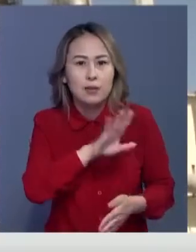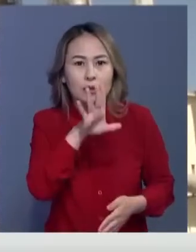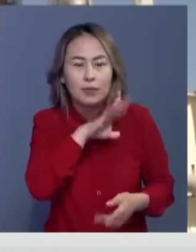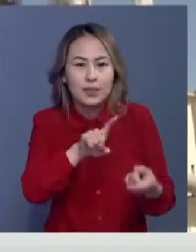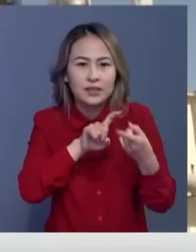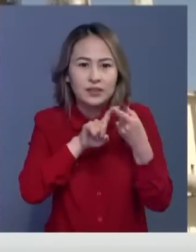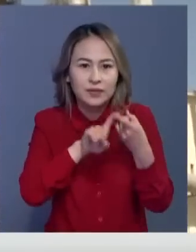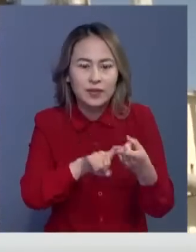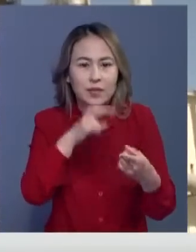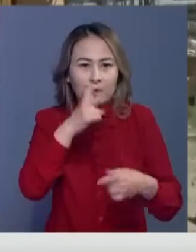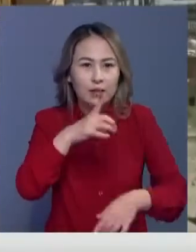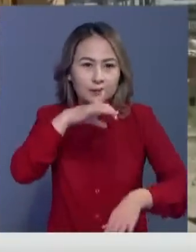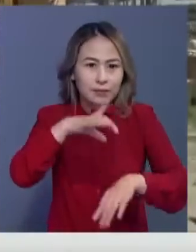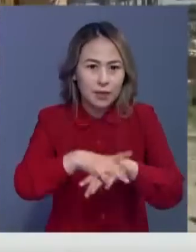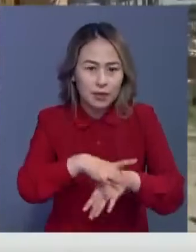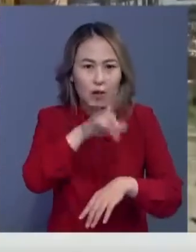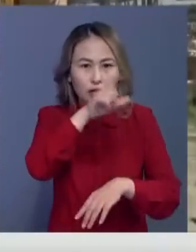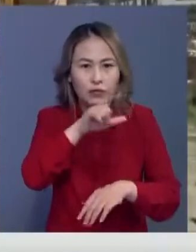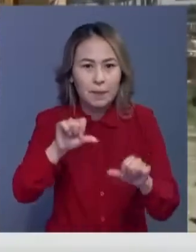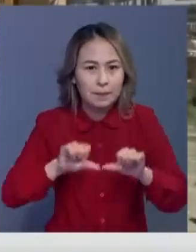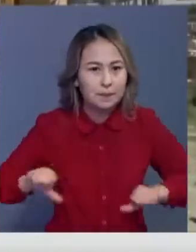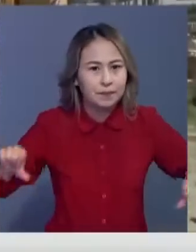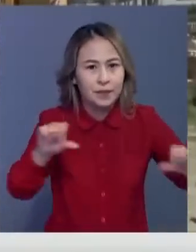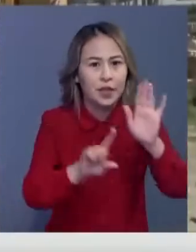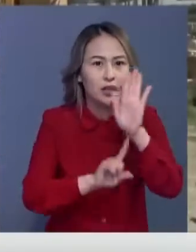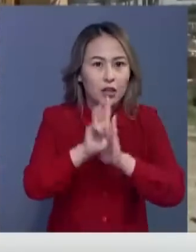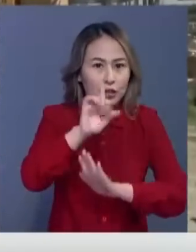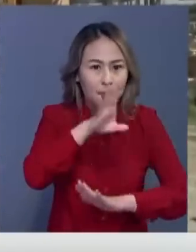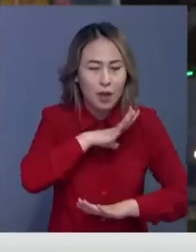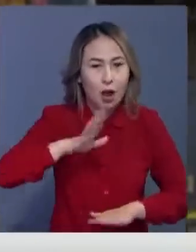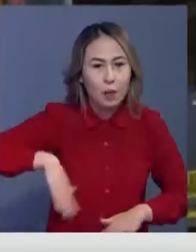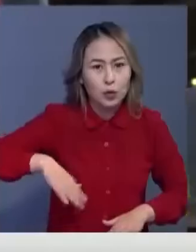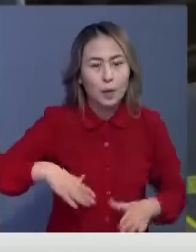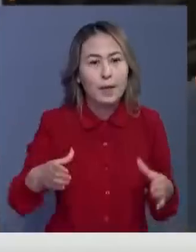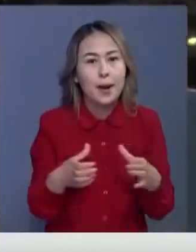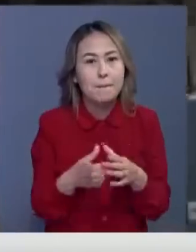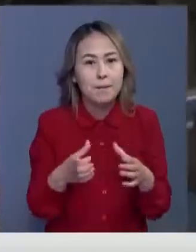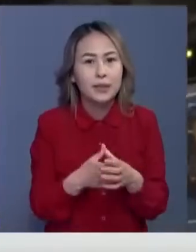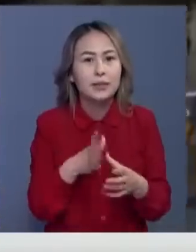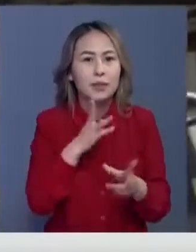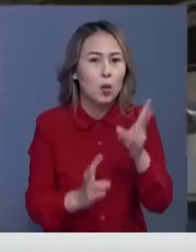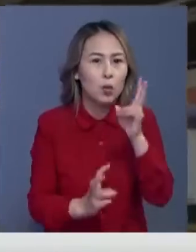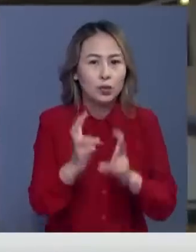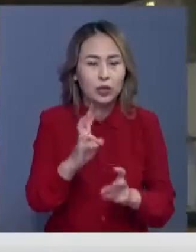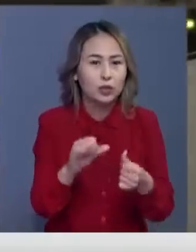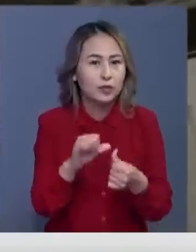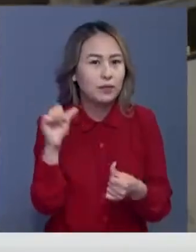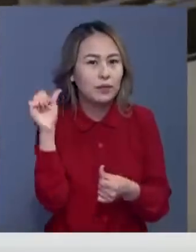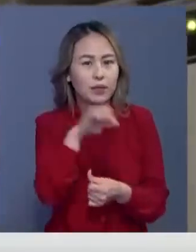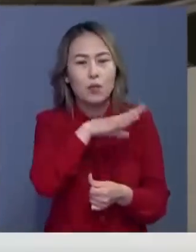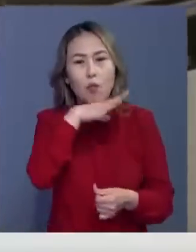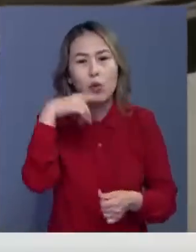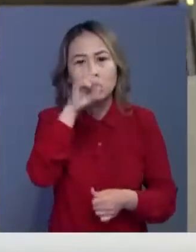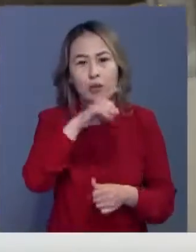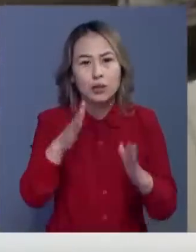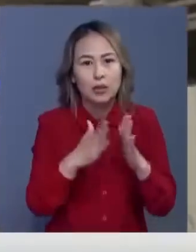жұқпалы індеттің белгісі анықталып, адамдар оқшаулана бастаған. Кейін жұмыс беруші компания негізгі өндіріске қатысы жоқ 1,000-ден